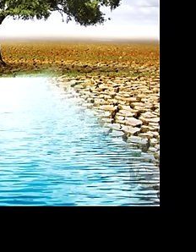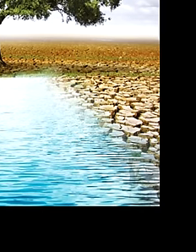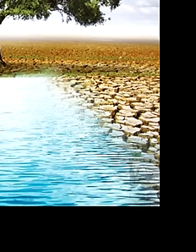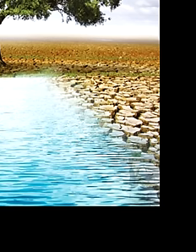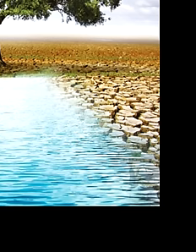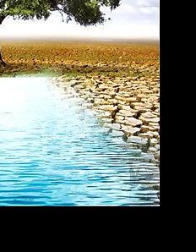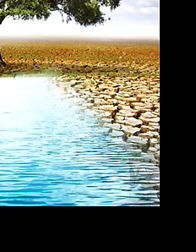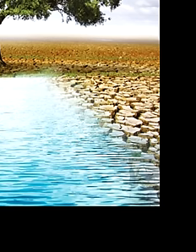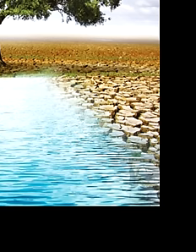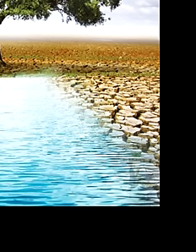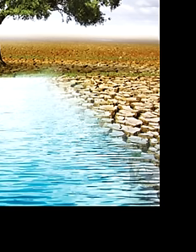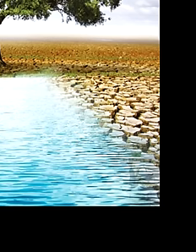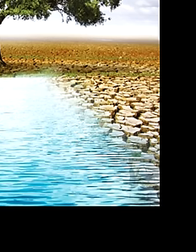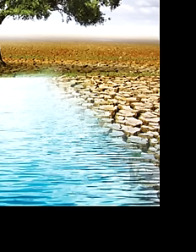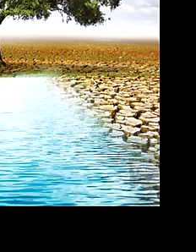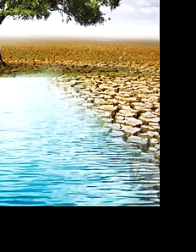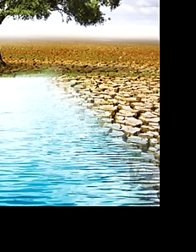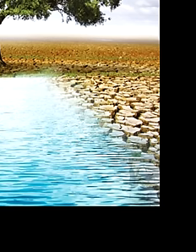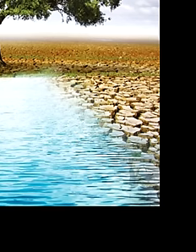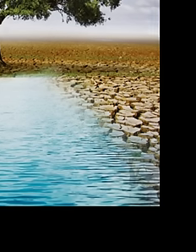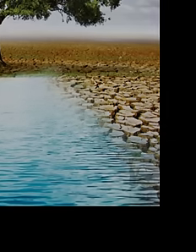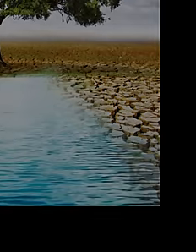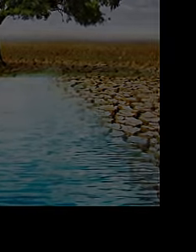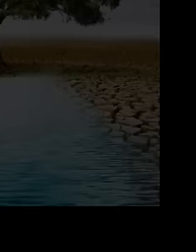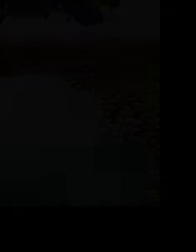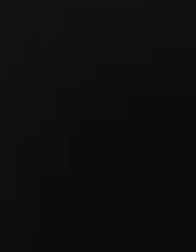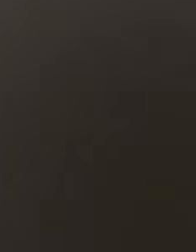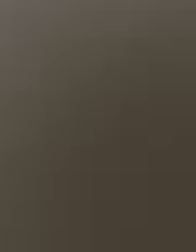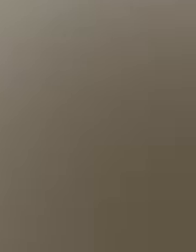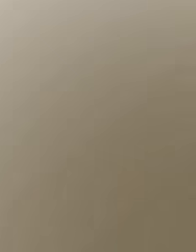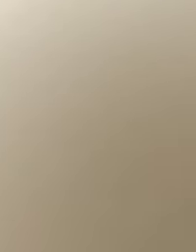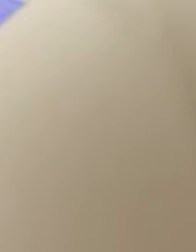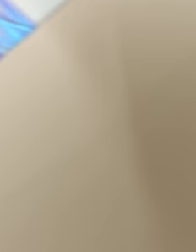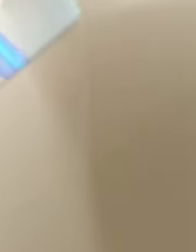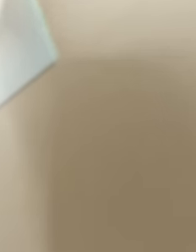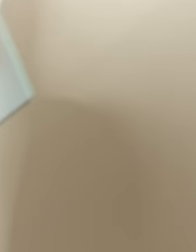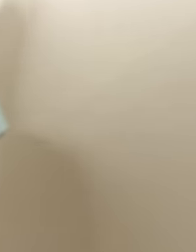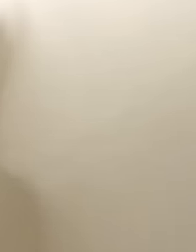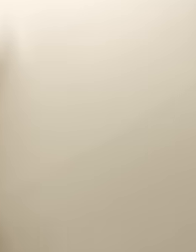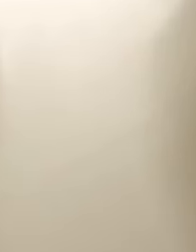Thank you.